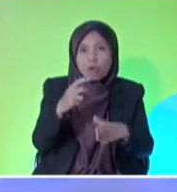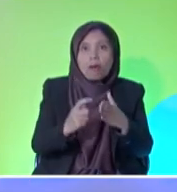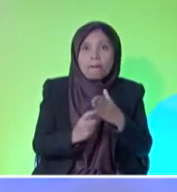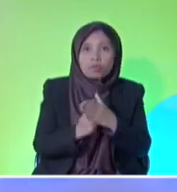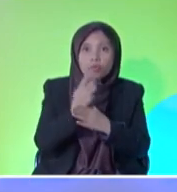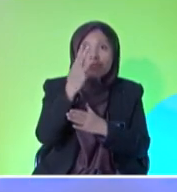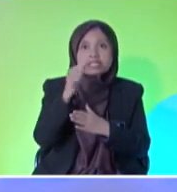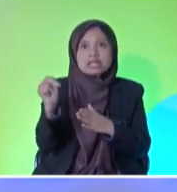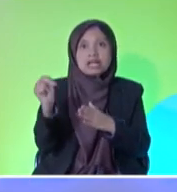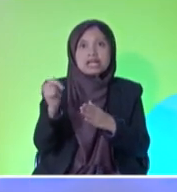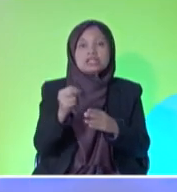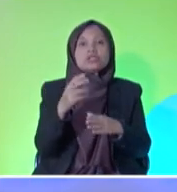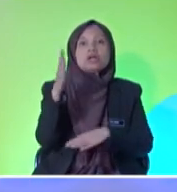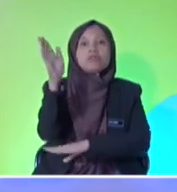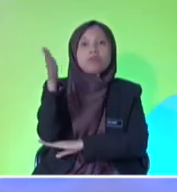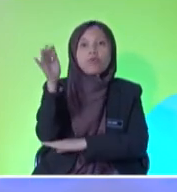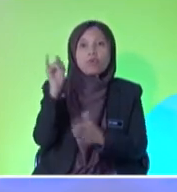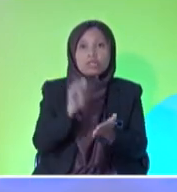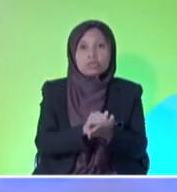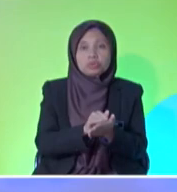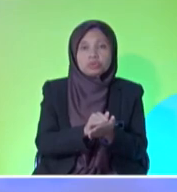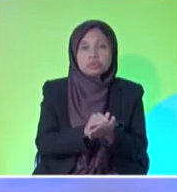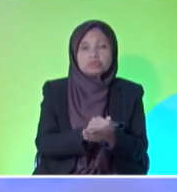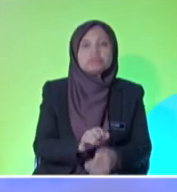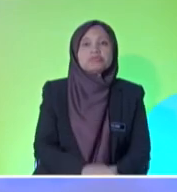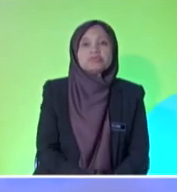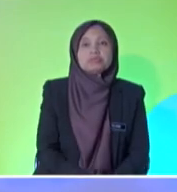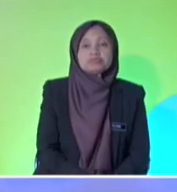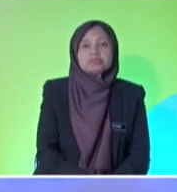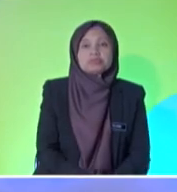bagian-bagian tumbuhan itu digunakan untuk mengukur pembesarannya